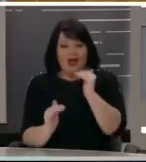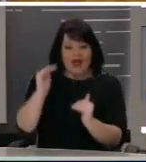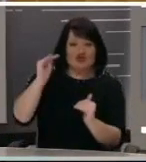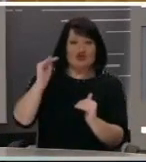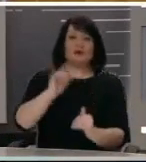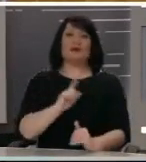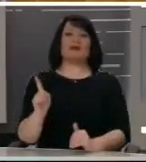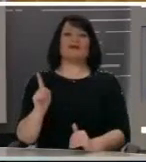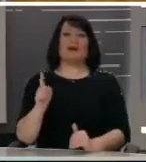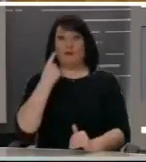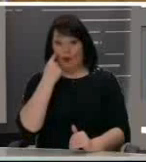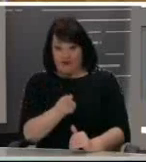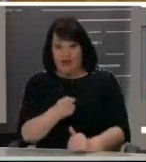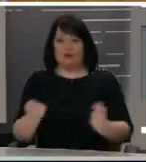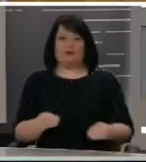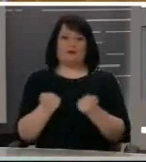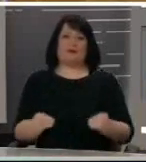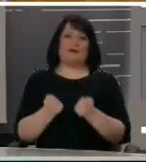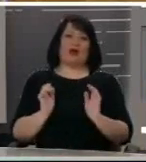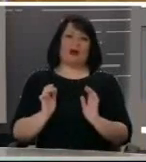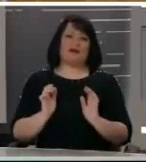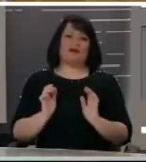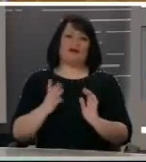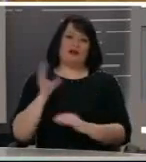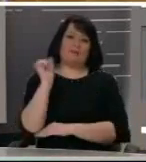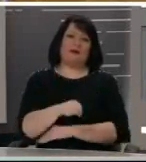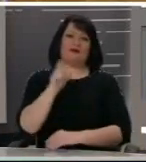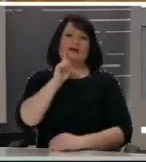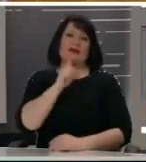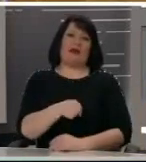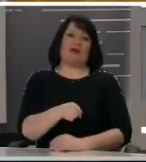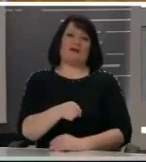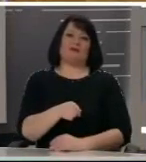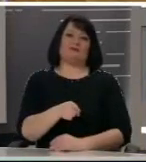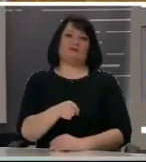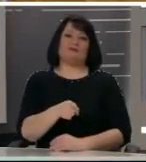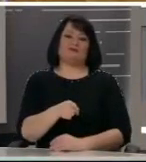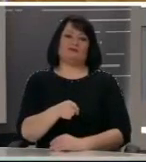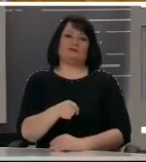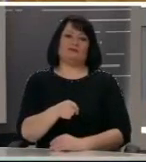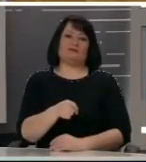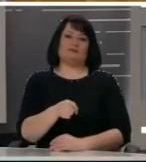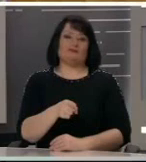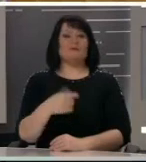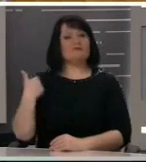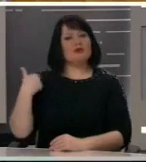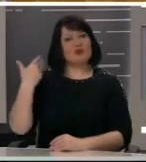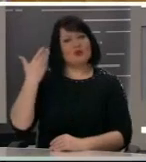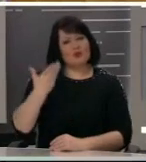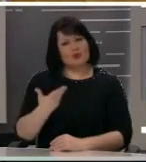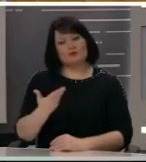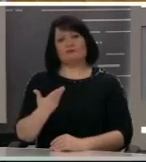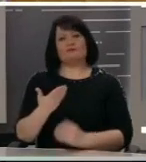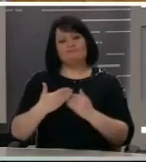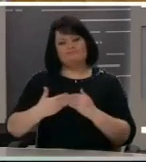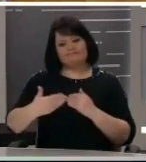υφίσταται στην πράξη, ιδίως σε βάρος των γυναικών. οι αποστάσεις από